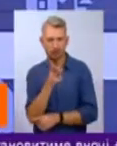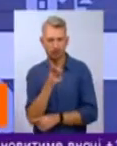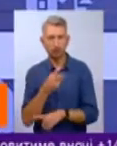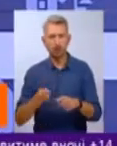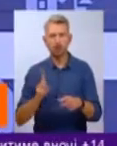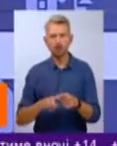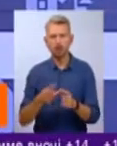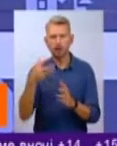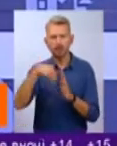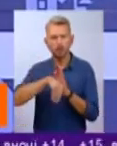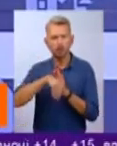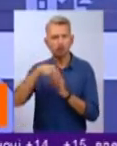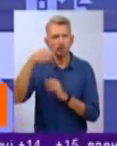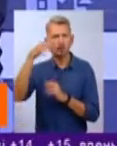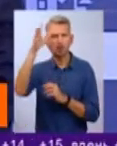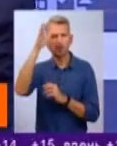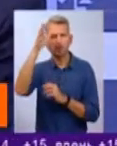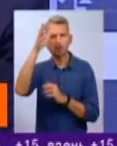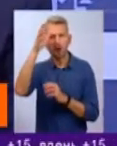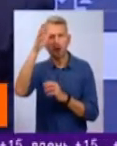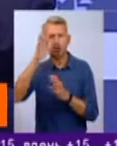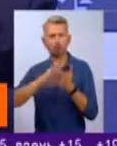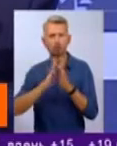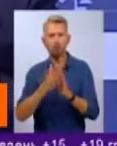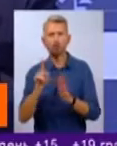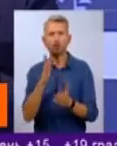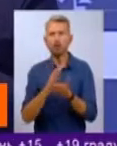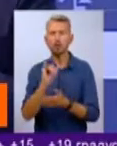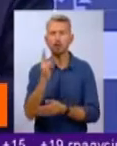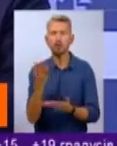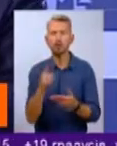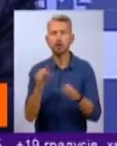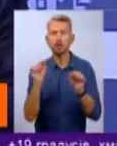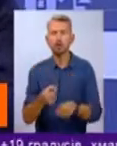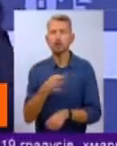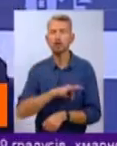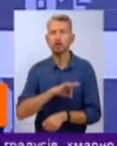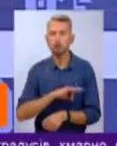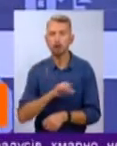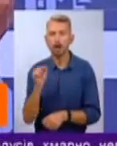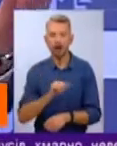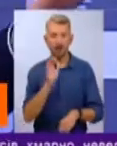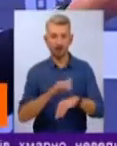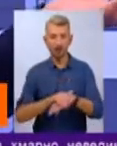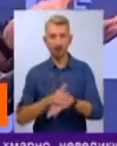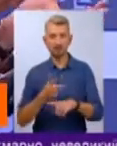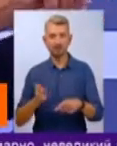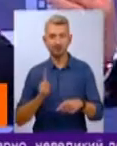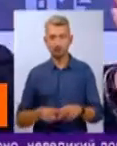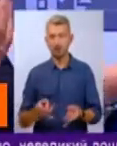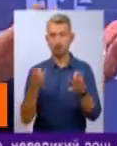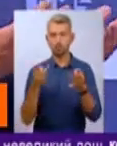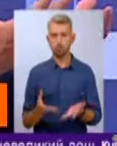це внутрішня інтелектуальна інфраструктура, яка сформована у дитини, яка вона може використовувати. А факт – це